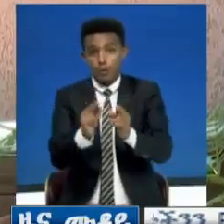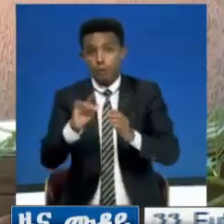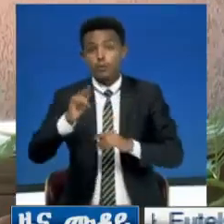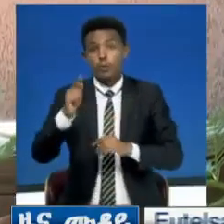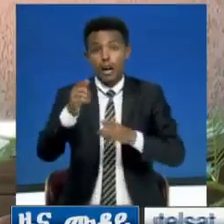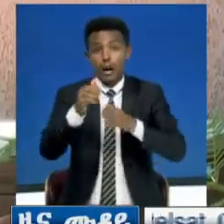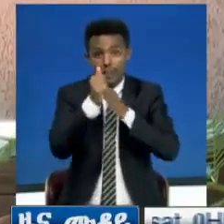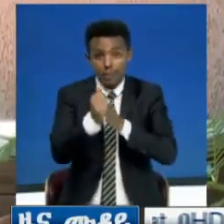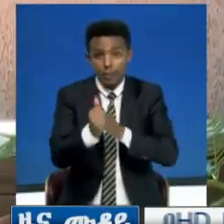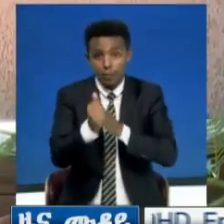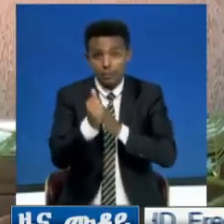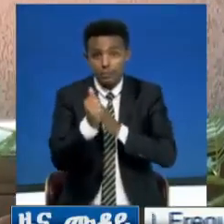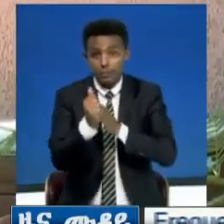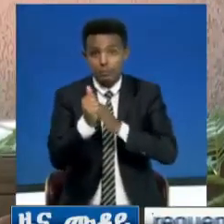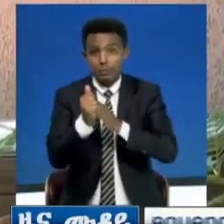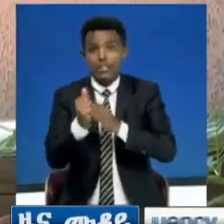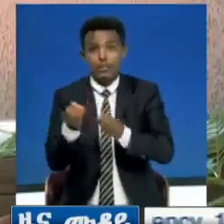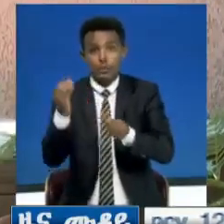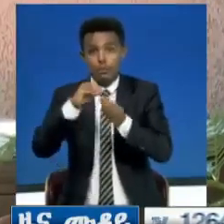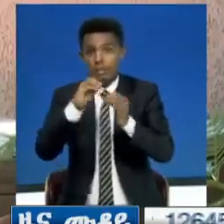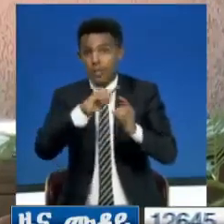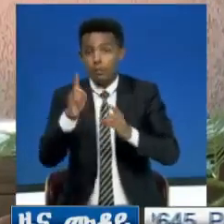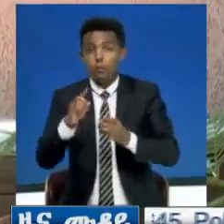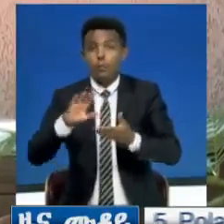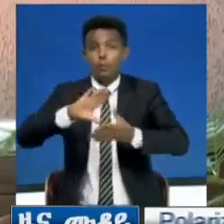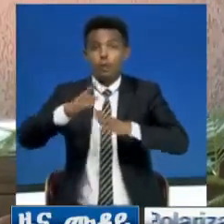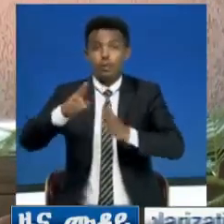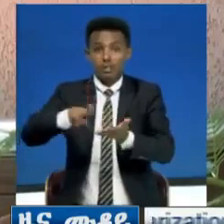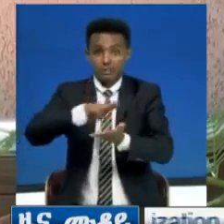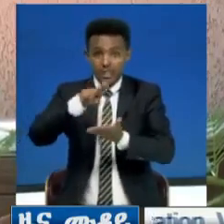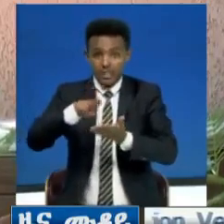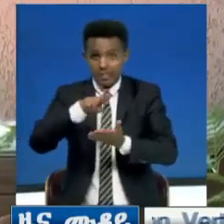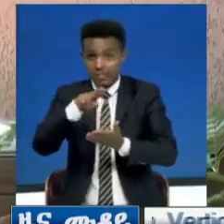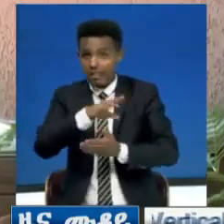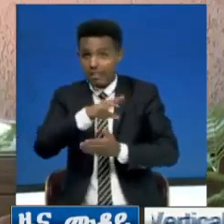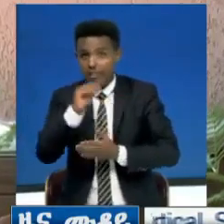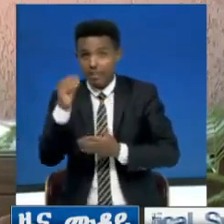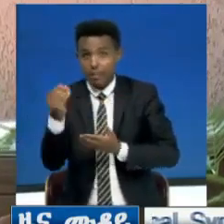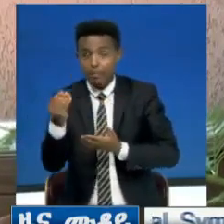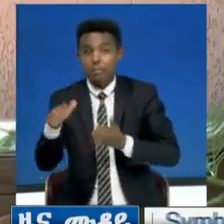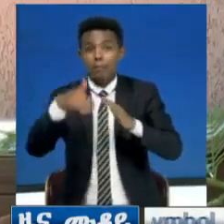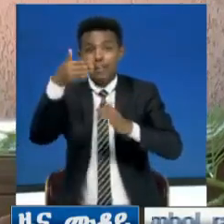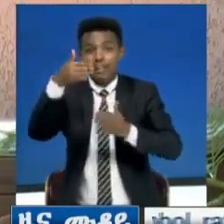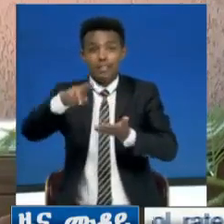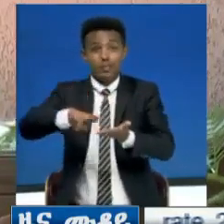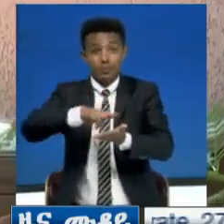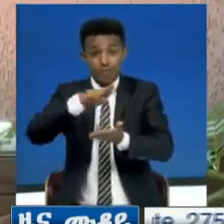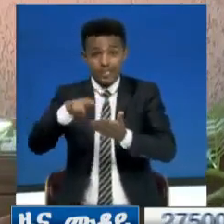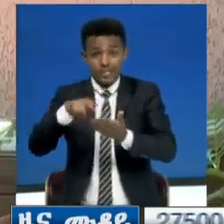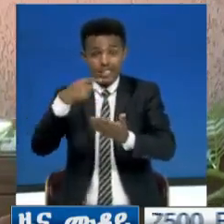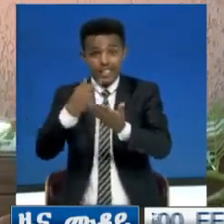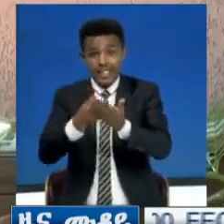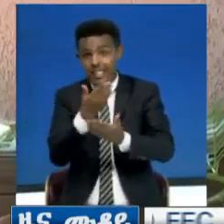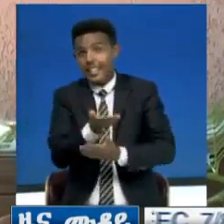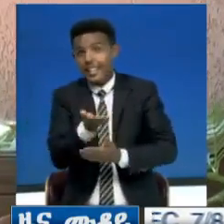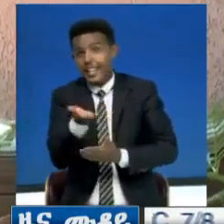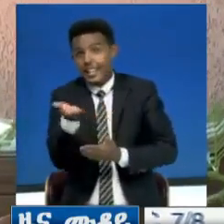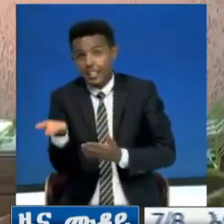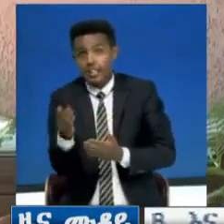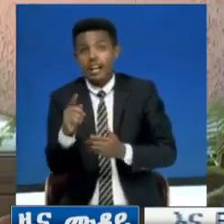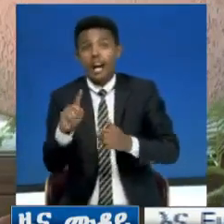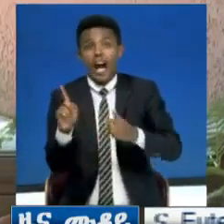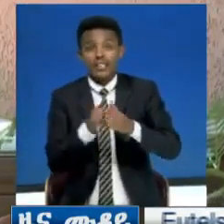አመራሮች እንደዚሁም በጎንደር ዩኒቨርሲቲና በባህር ዳር ዩኒቨርሲቲ ዩኒቨርሲቲው ይሄንን ነገር ወደ አንድ ደረጃ